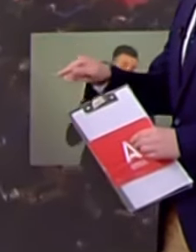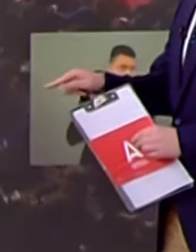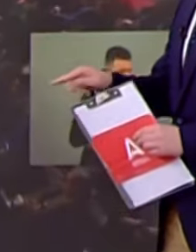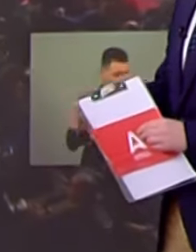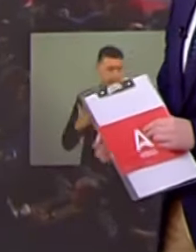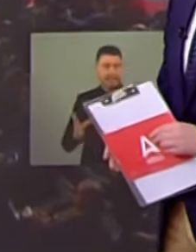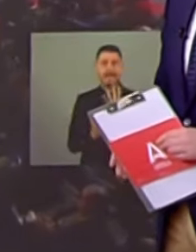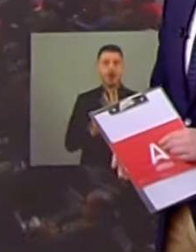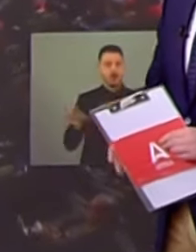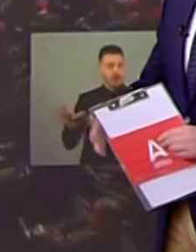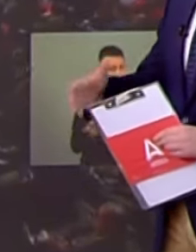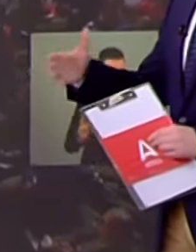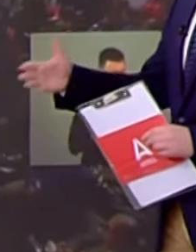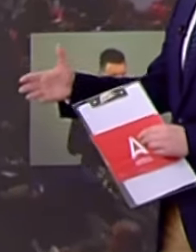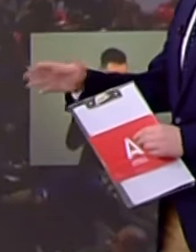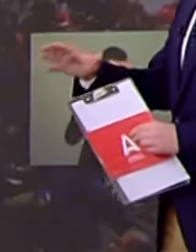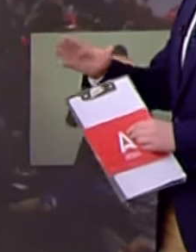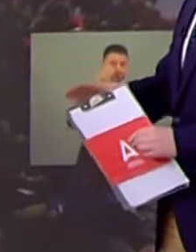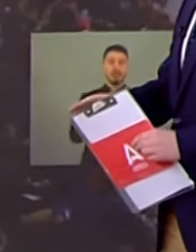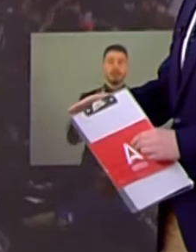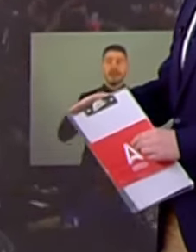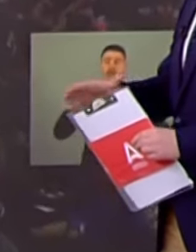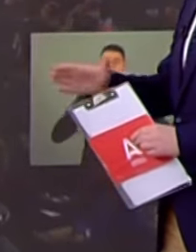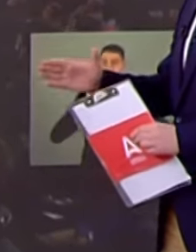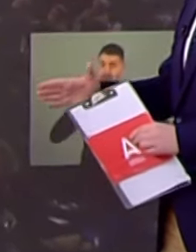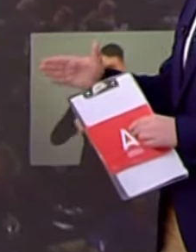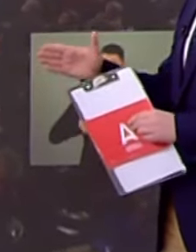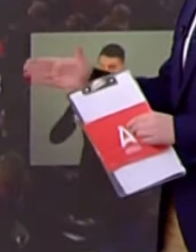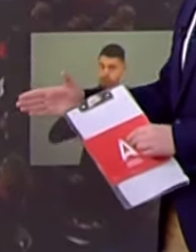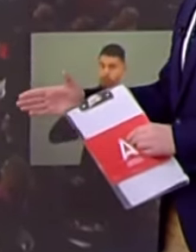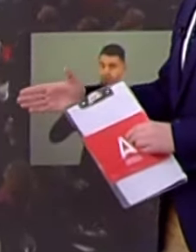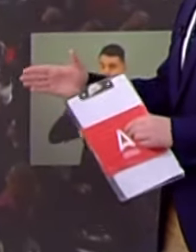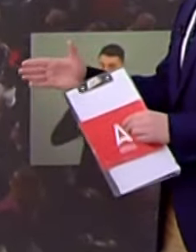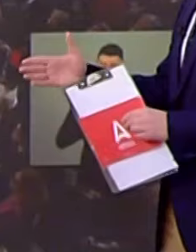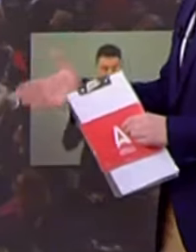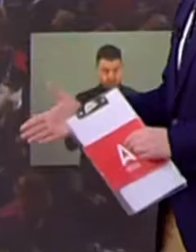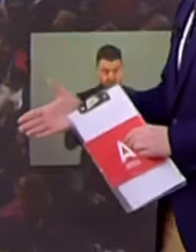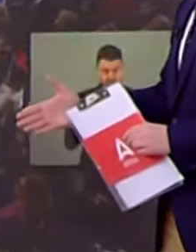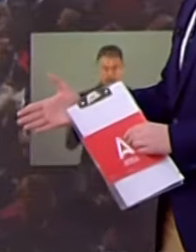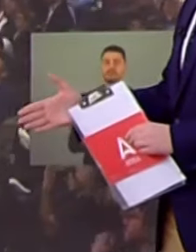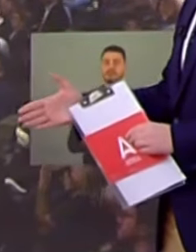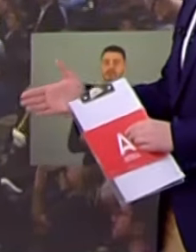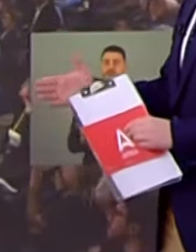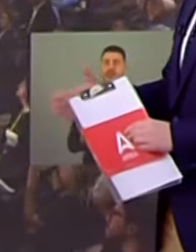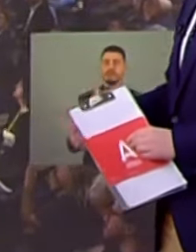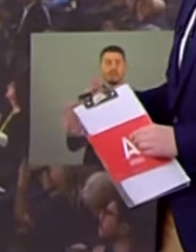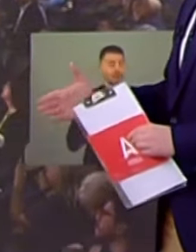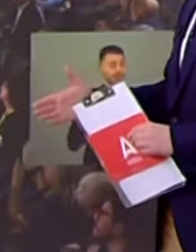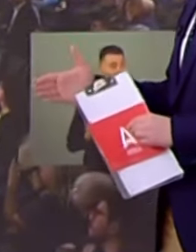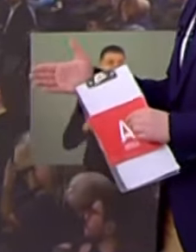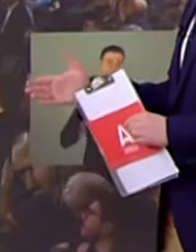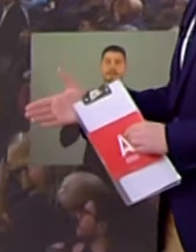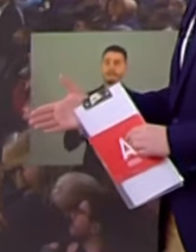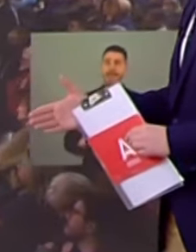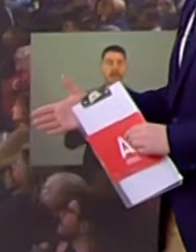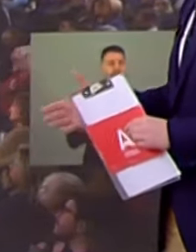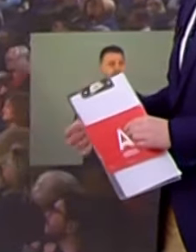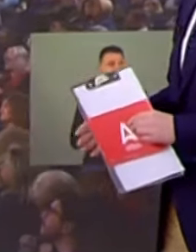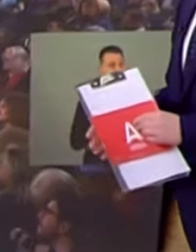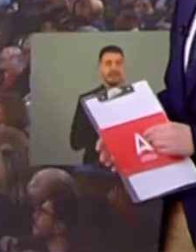ότι από την πλευρά του ο ΣΥΡΙΖΑ βαδίζει, κλισέ θα ακουστεί αυτό που θα πω, αλλά στην πράξη είναι αλήθεια στην προκειμένη, βαδίζει σε χαρτογράφητα